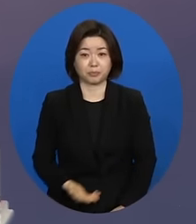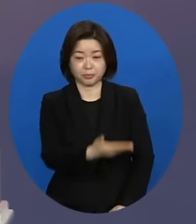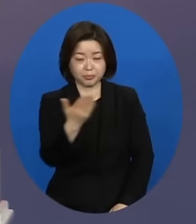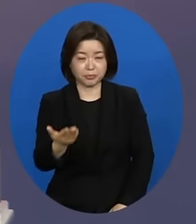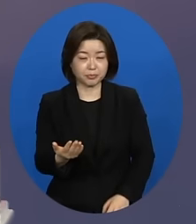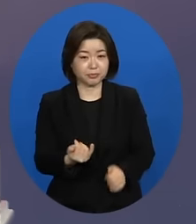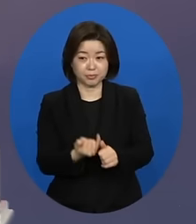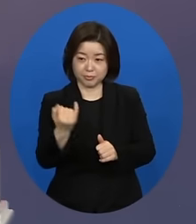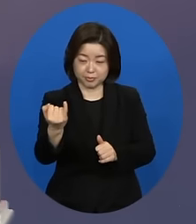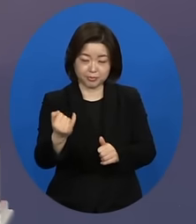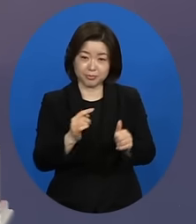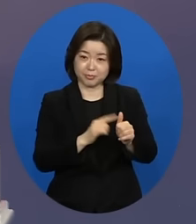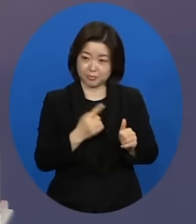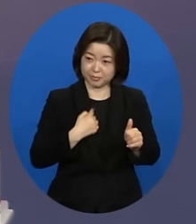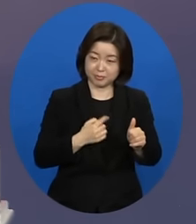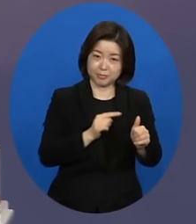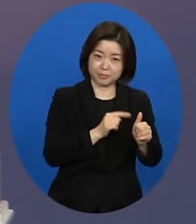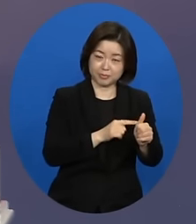말을 잘